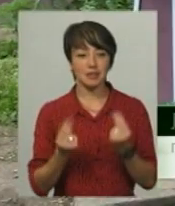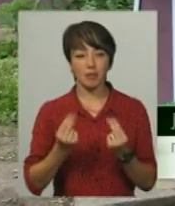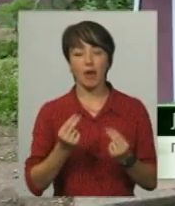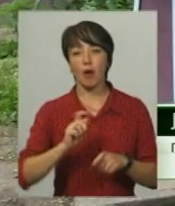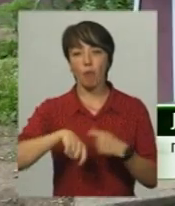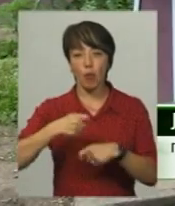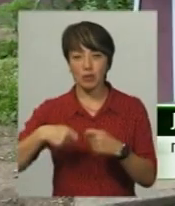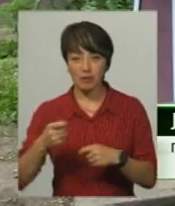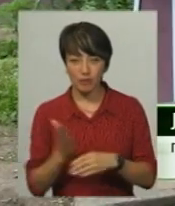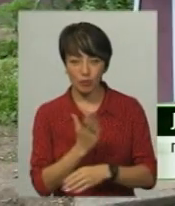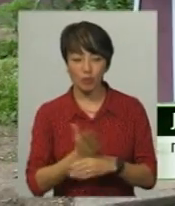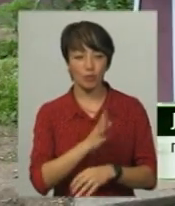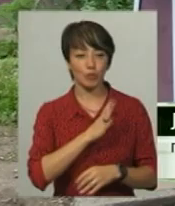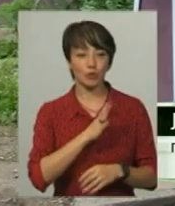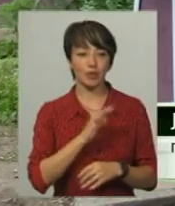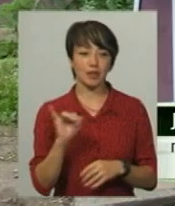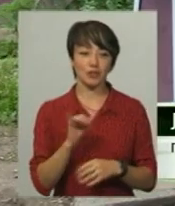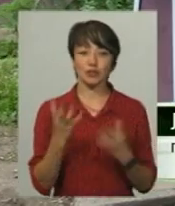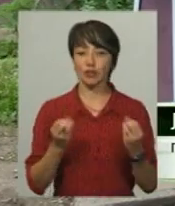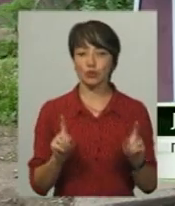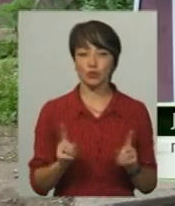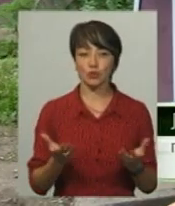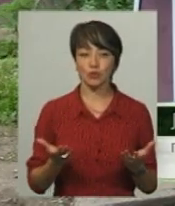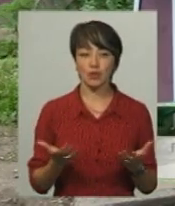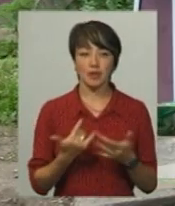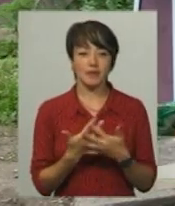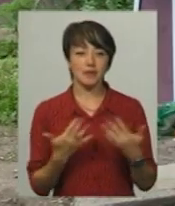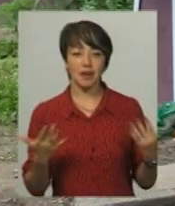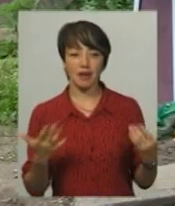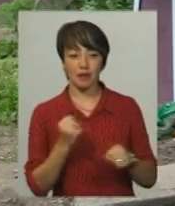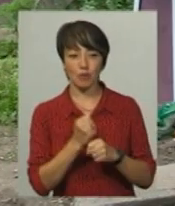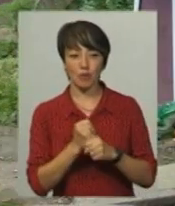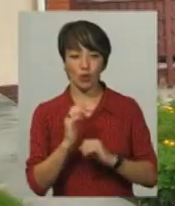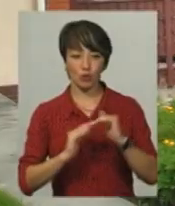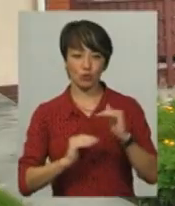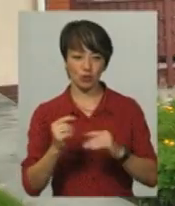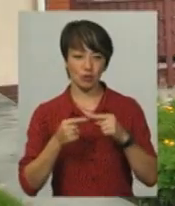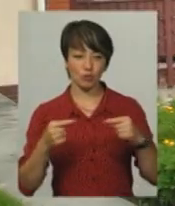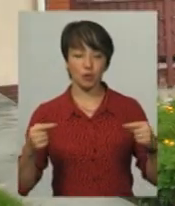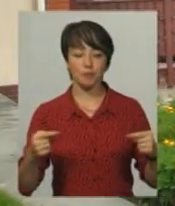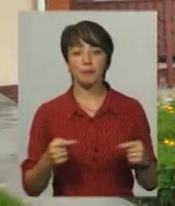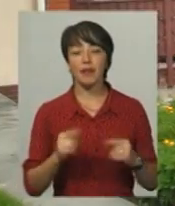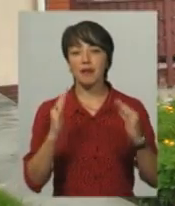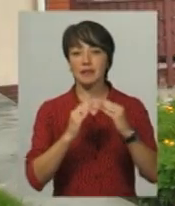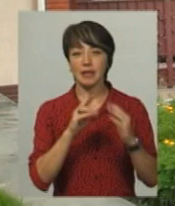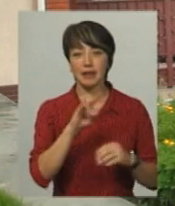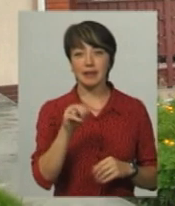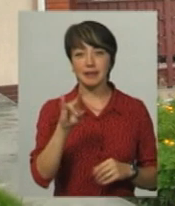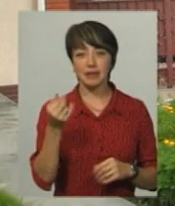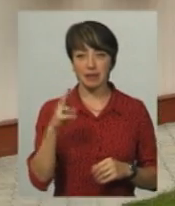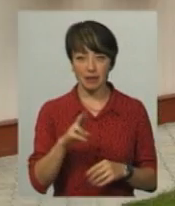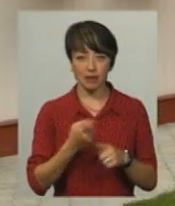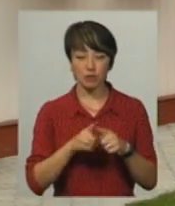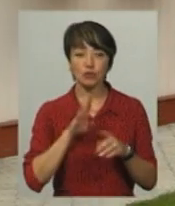мотанки мотали, що там ще, ну всякі поділки такі робили. У садибу Лідія в цьому ж Грицеві до